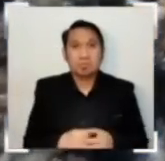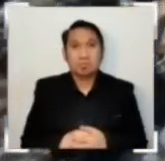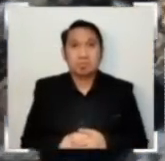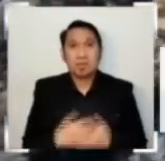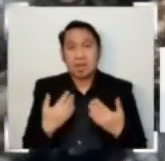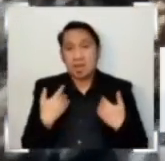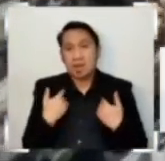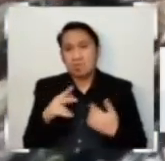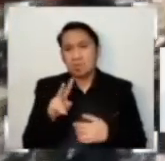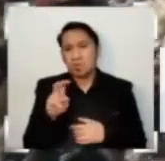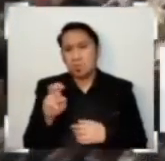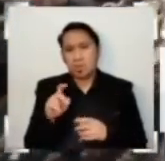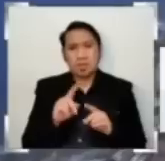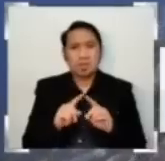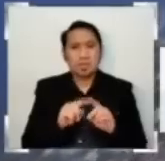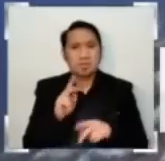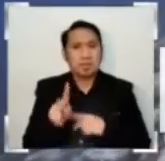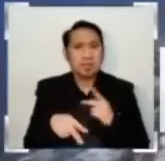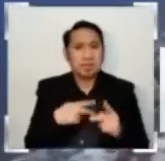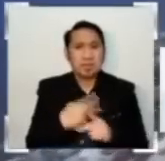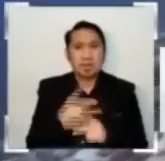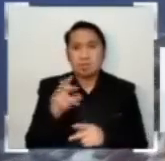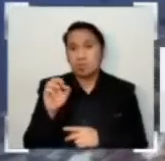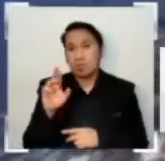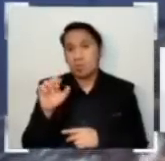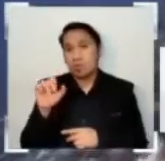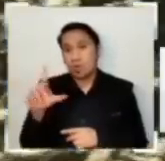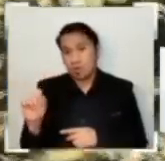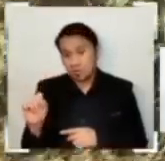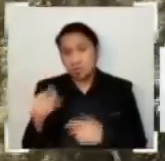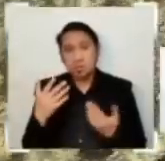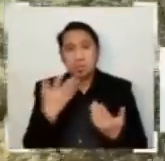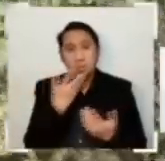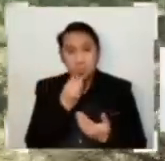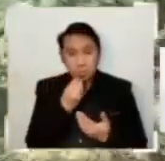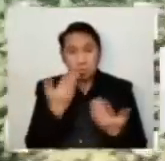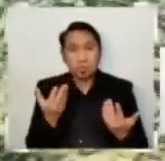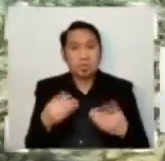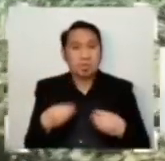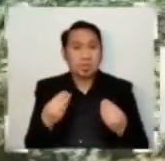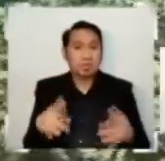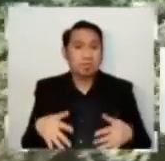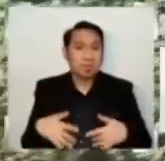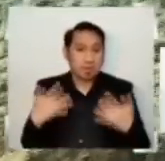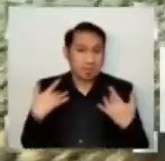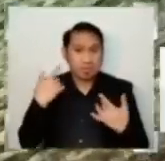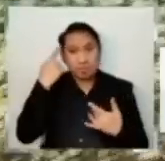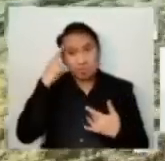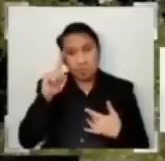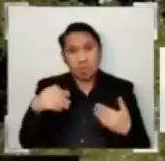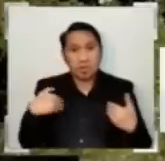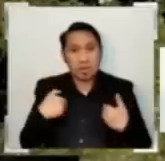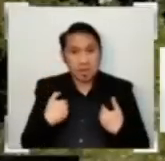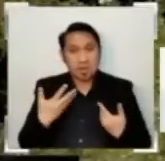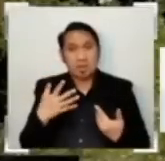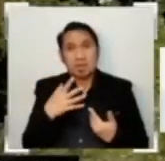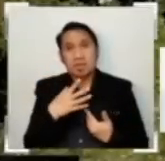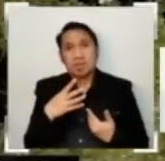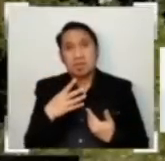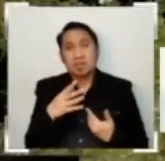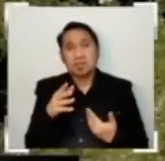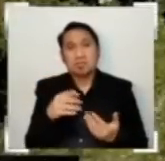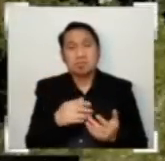matatagpuan dito na bumubuhay sa halos 2,000 marine species pati na mga endangered o nanganganib ng mawala sa mundo. Also